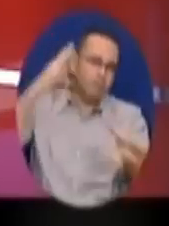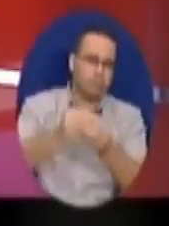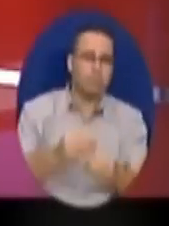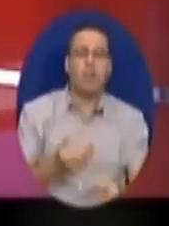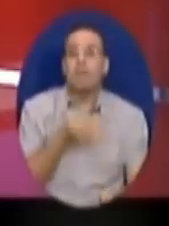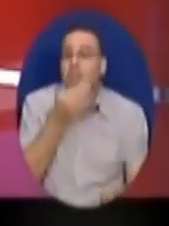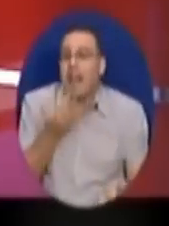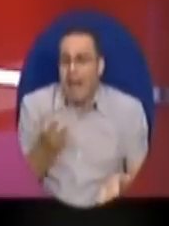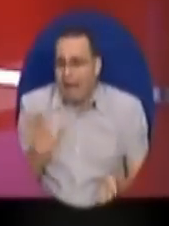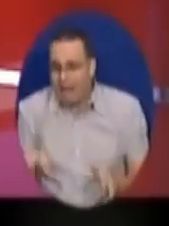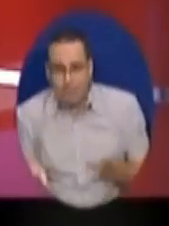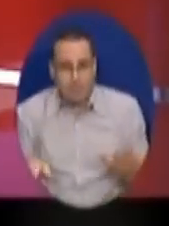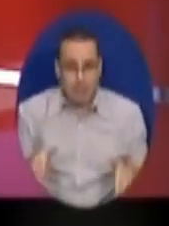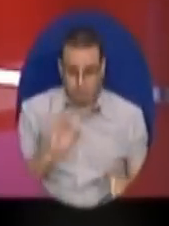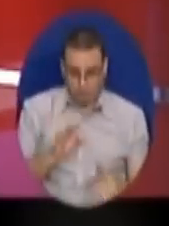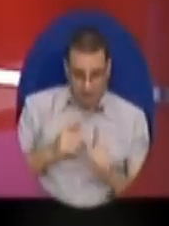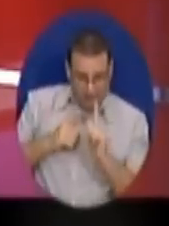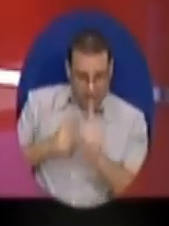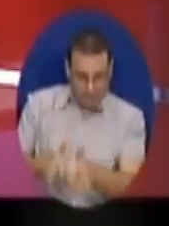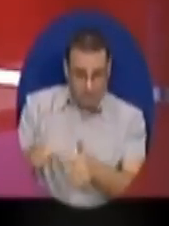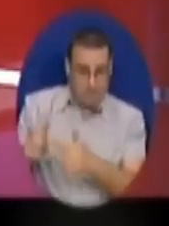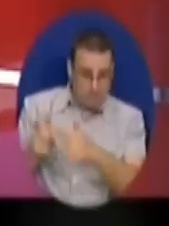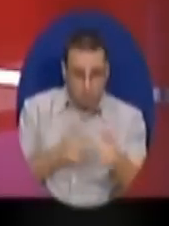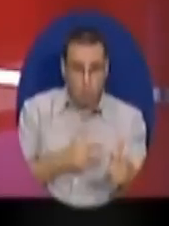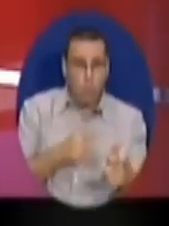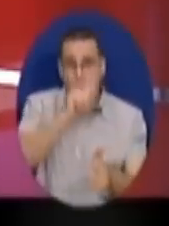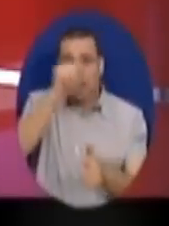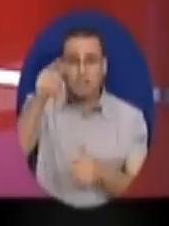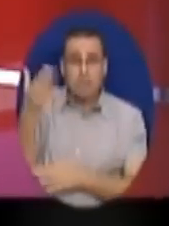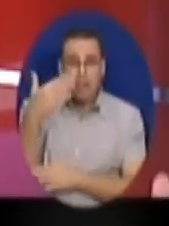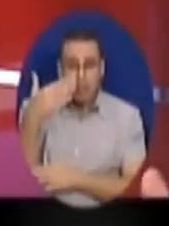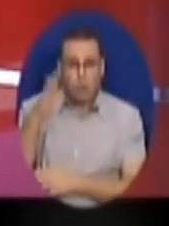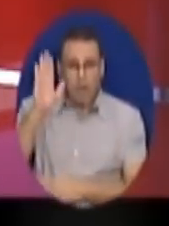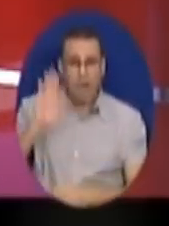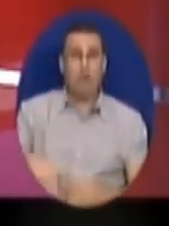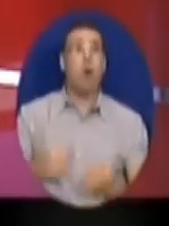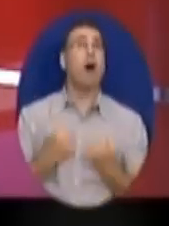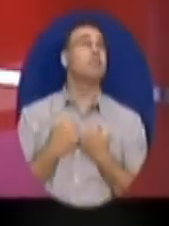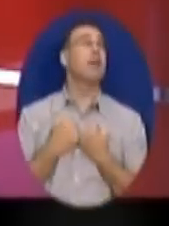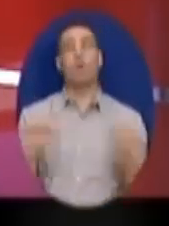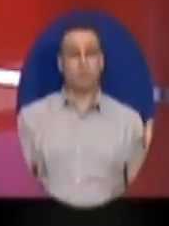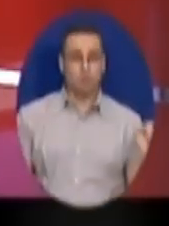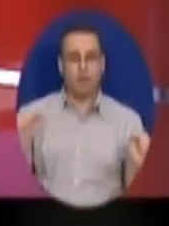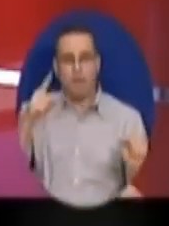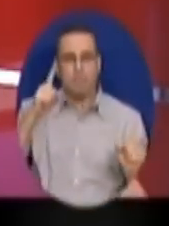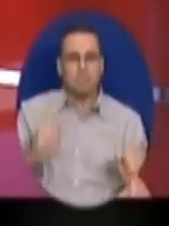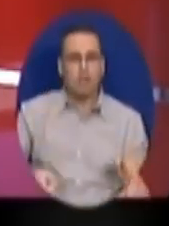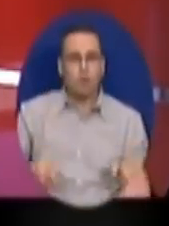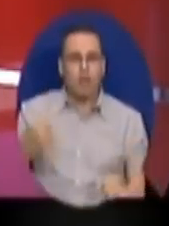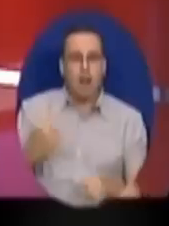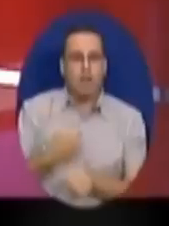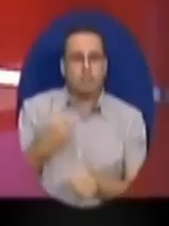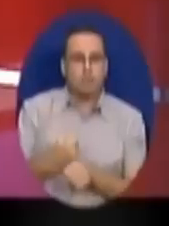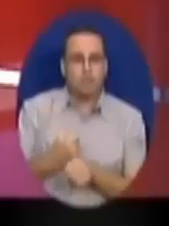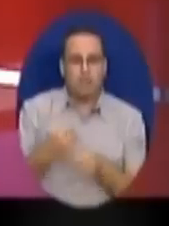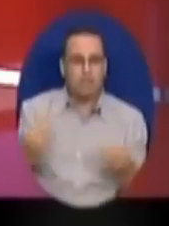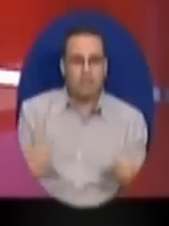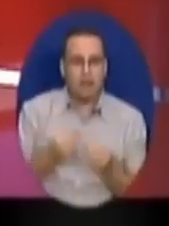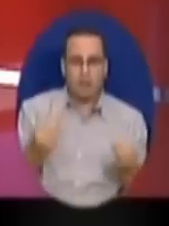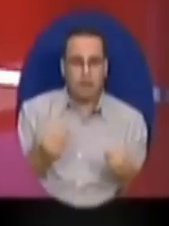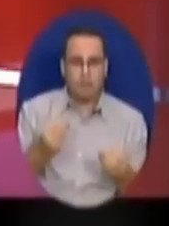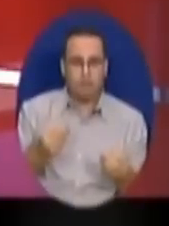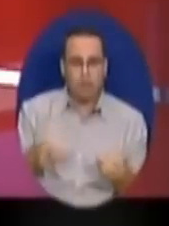ביחד אנחנו יודעים שכדי להוק בתאור מדינ גם הדמוקרטיות ביותר צריכות ללכת